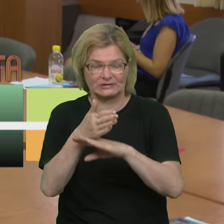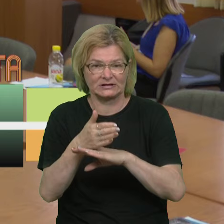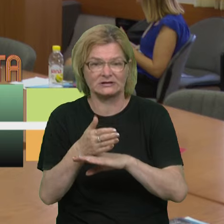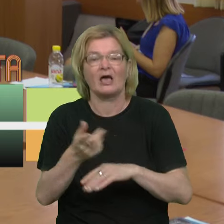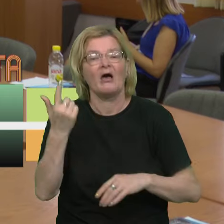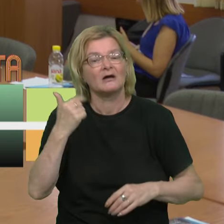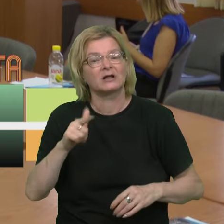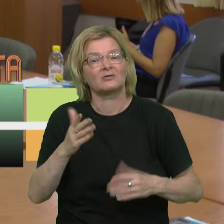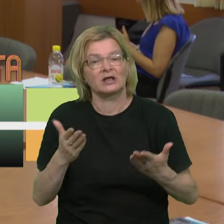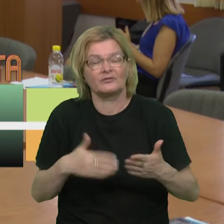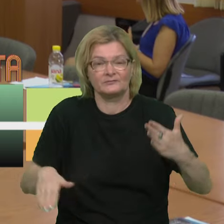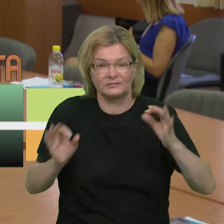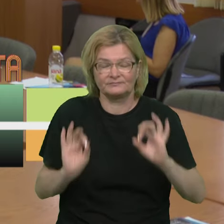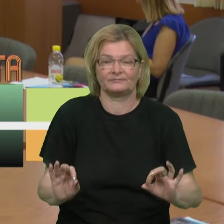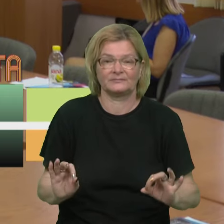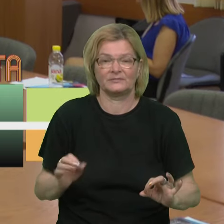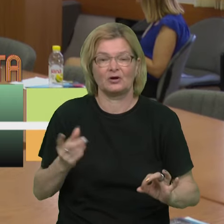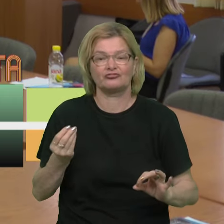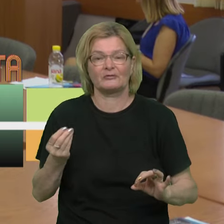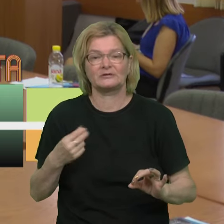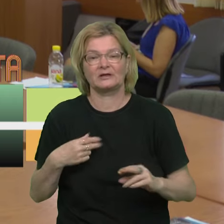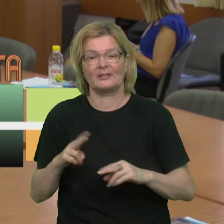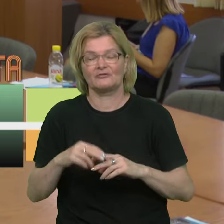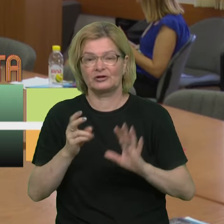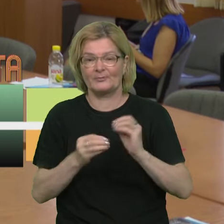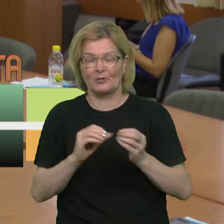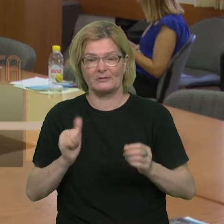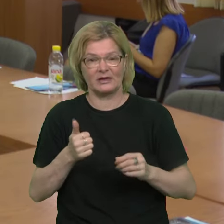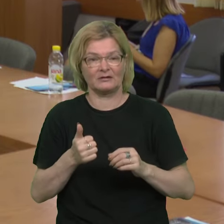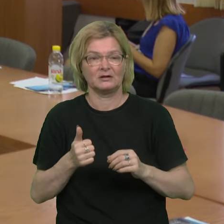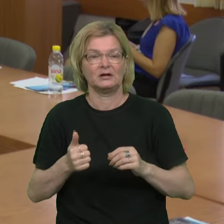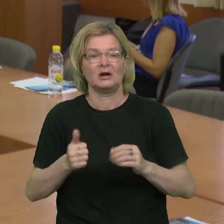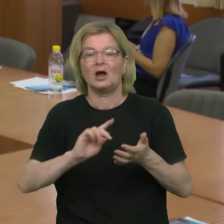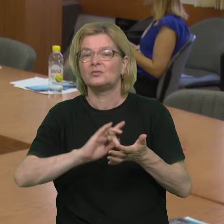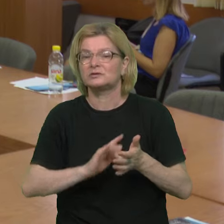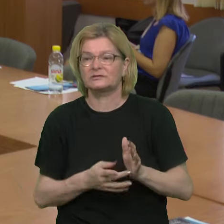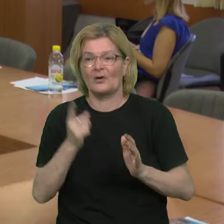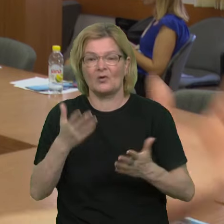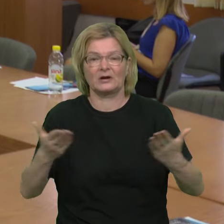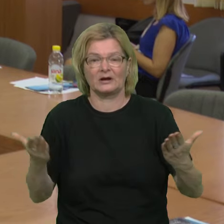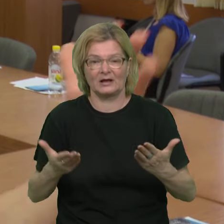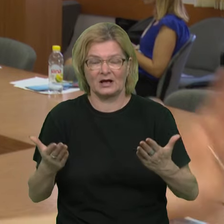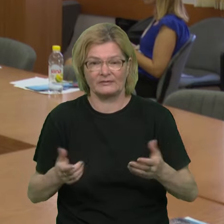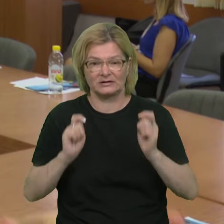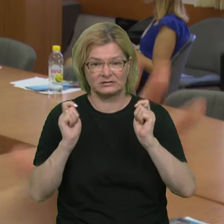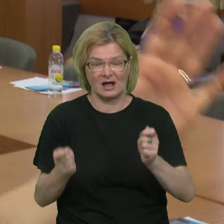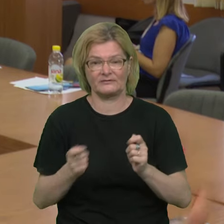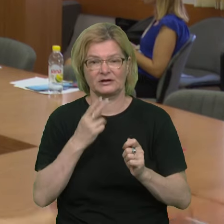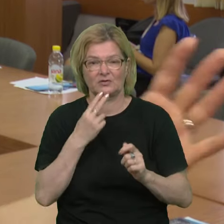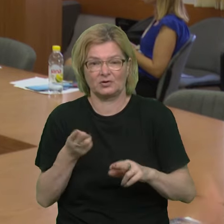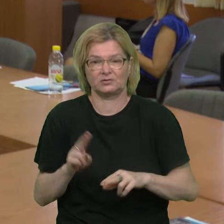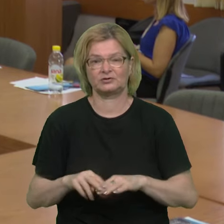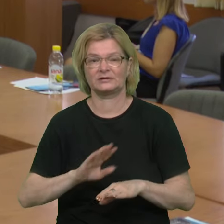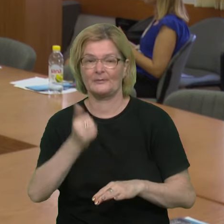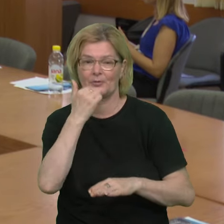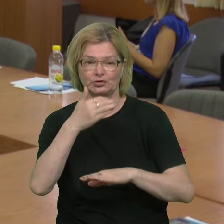žene poduzetnice. Tako da, evo konkretno, najveći problem trenutno je u sve one nekakve, sve ova davanja